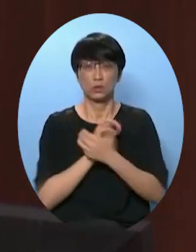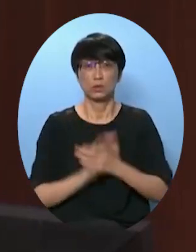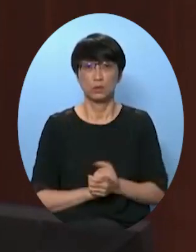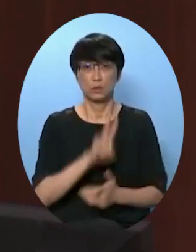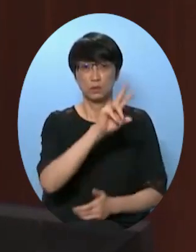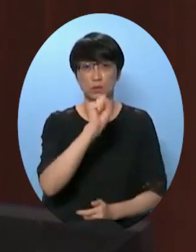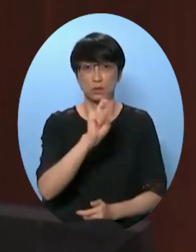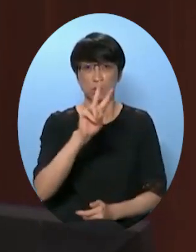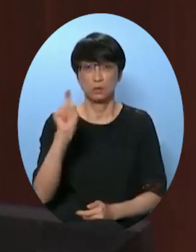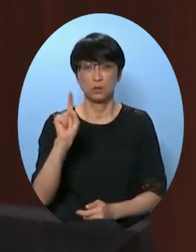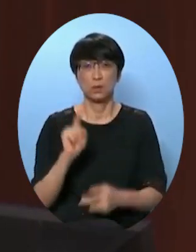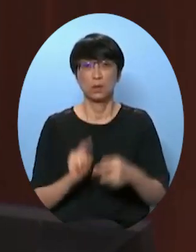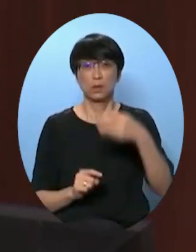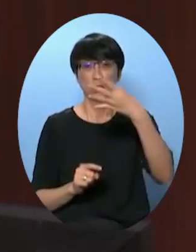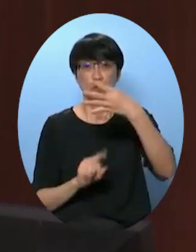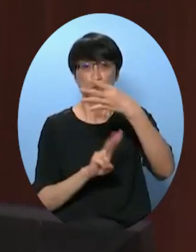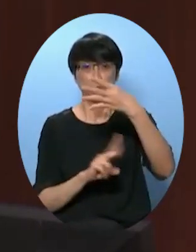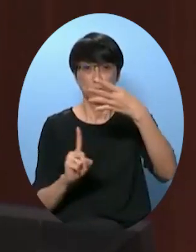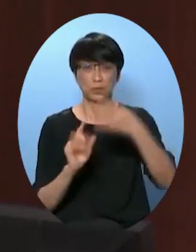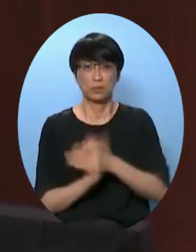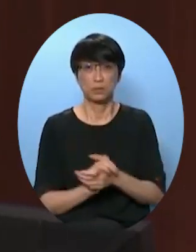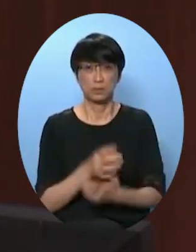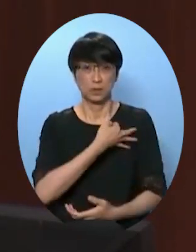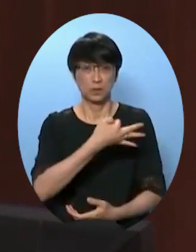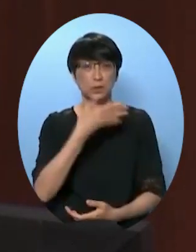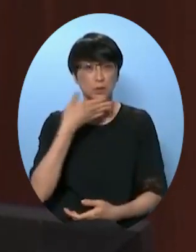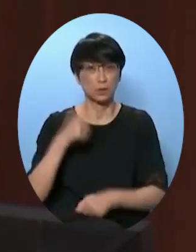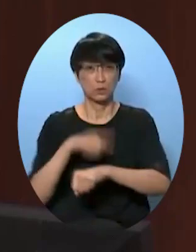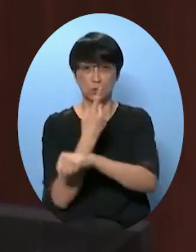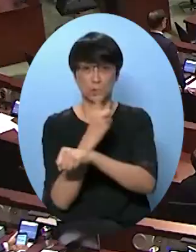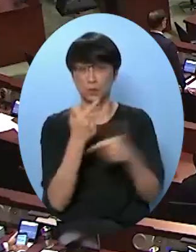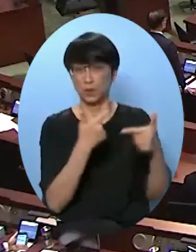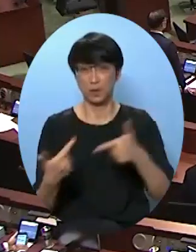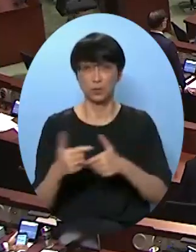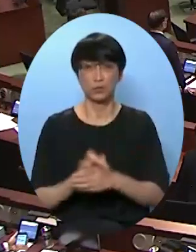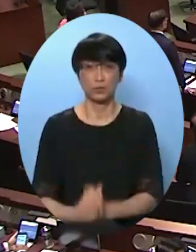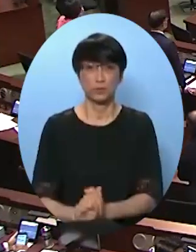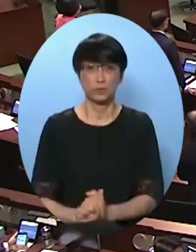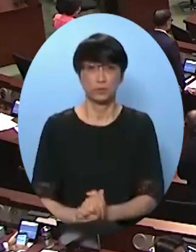在2021年4月21日星期三上午11時續會。